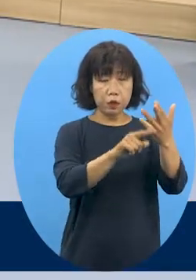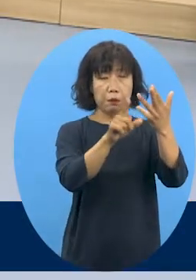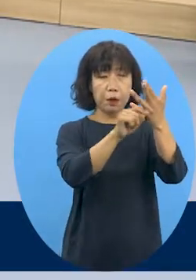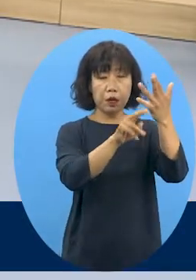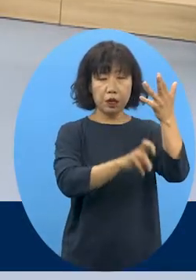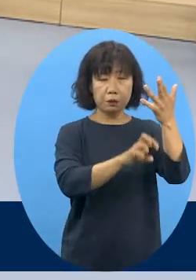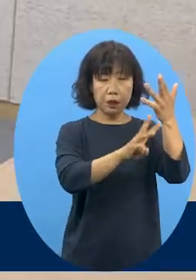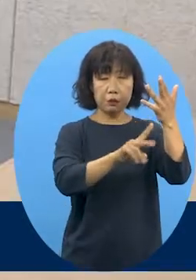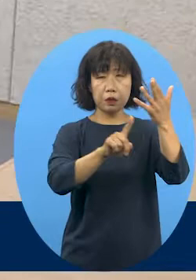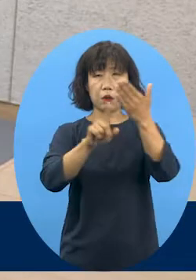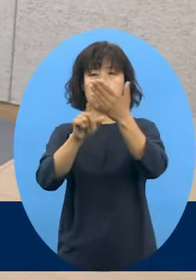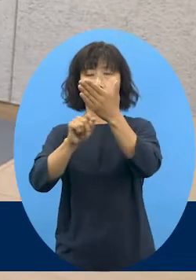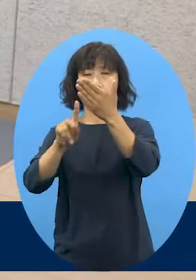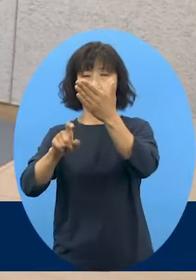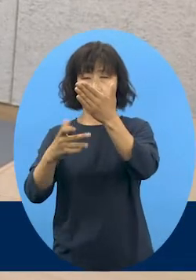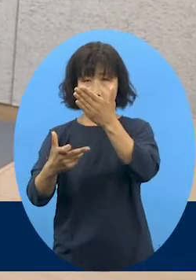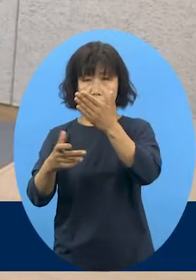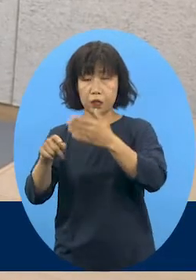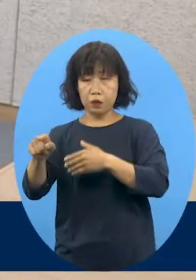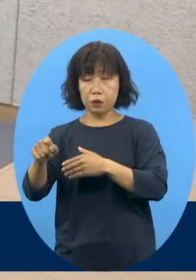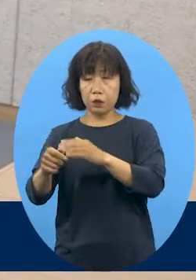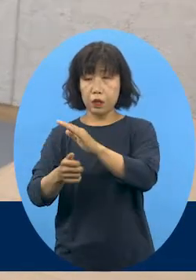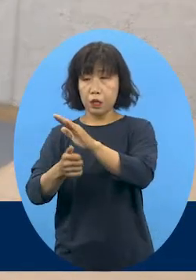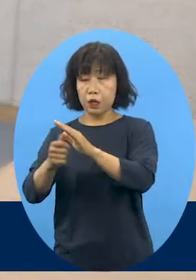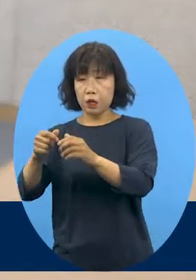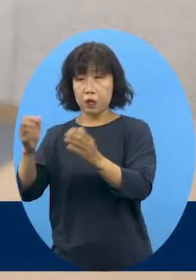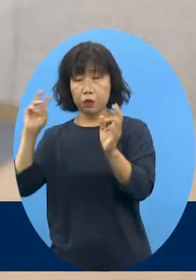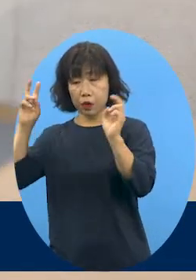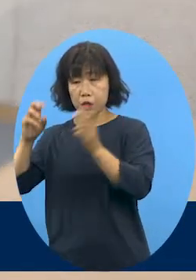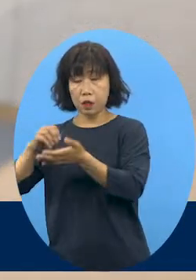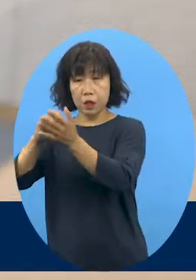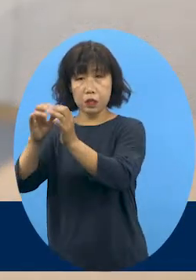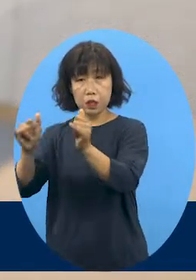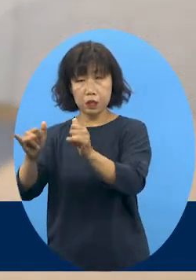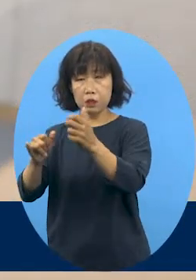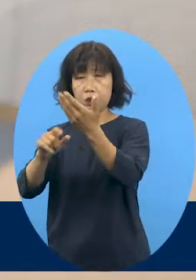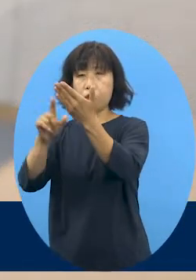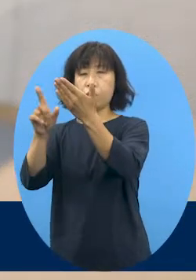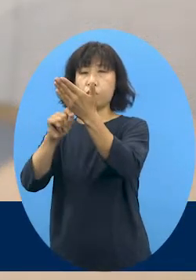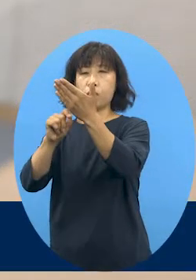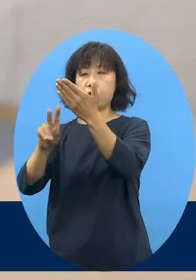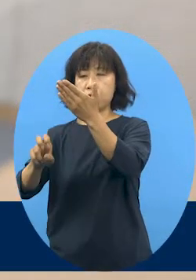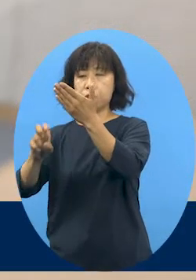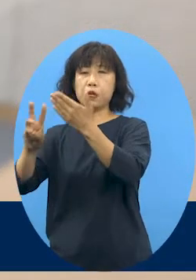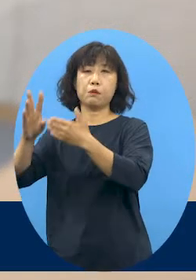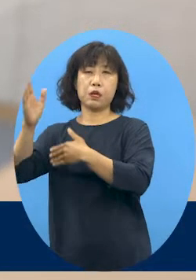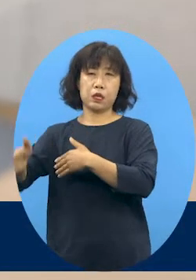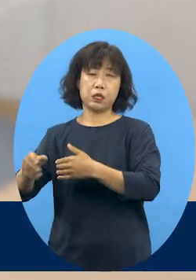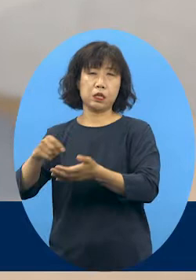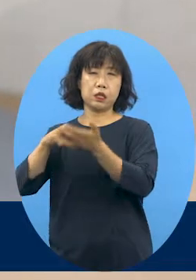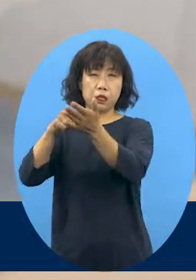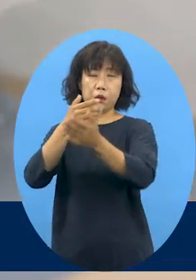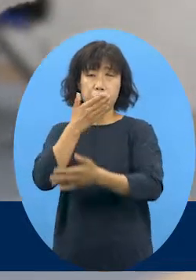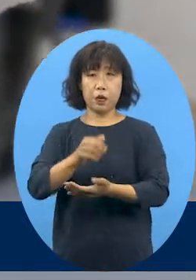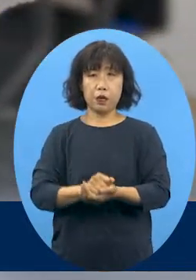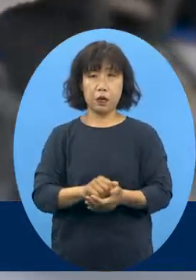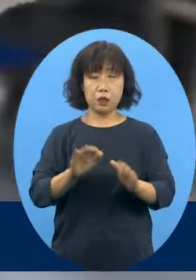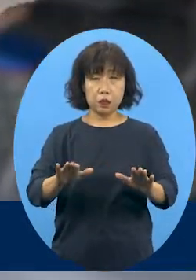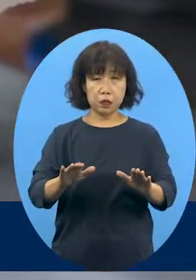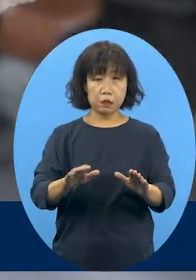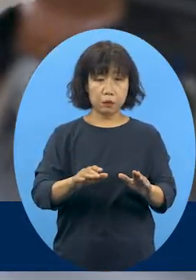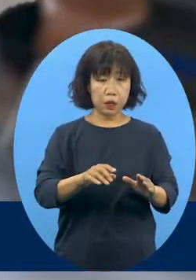23일부터 9월 17일까지 며 구직 희망자는 9월 1일부터 23일까지 신청 가능합니다